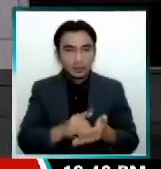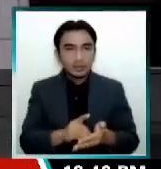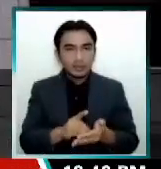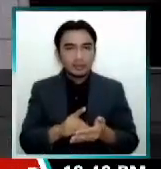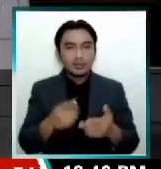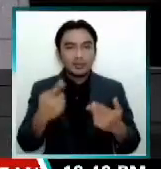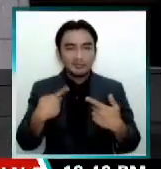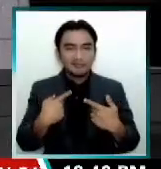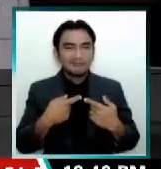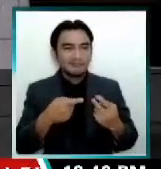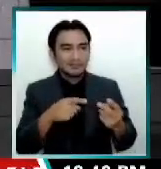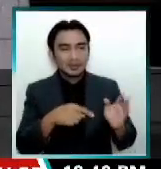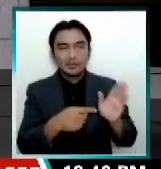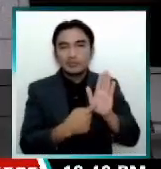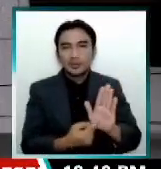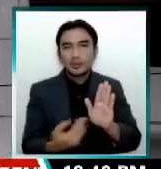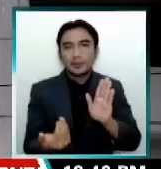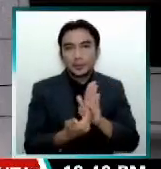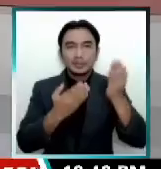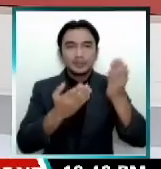prosekusyong mapatunayan ito.